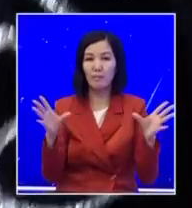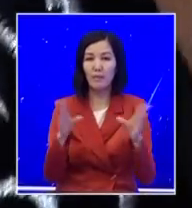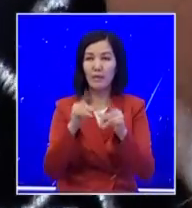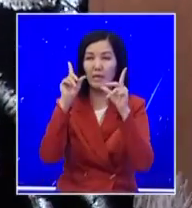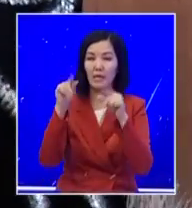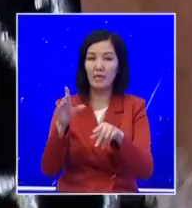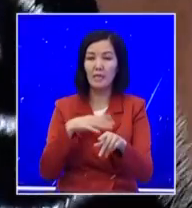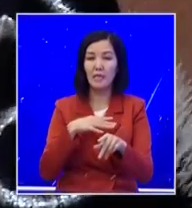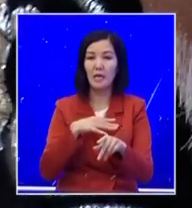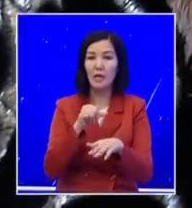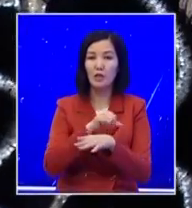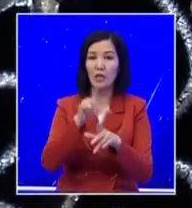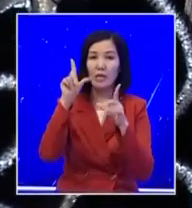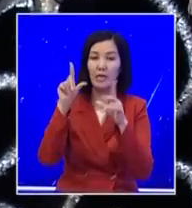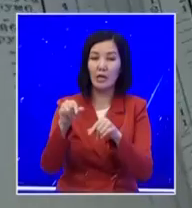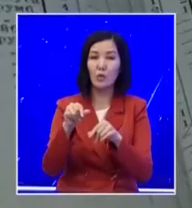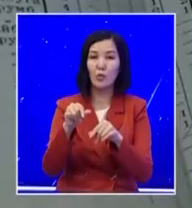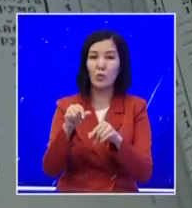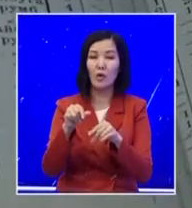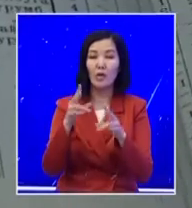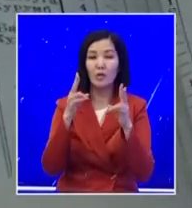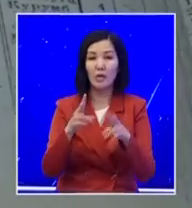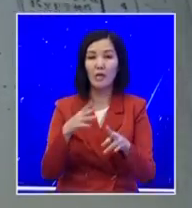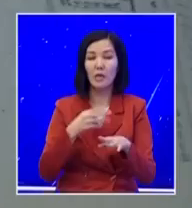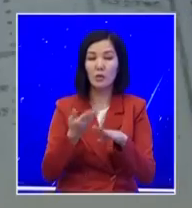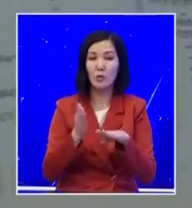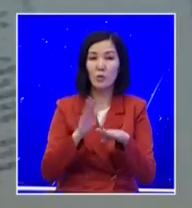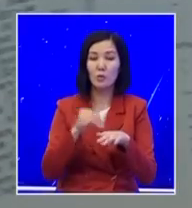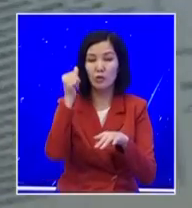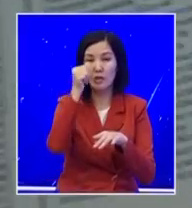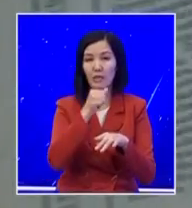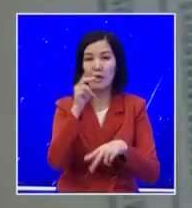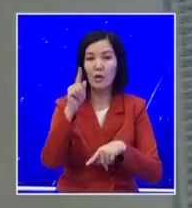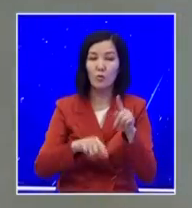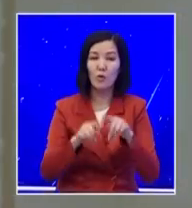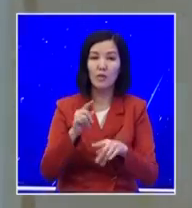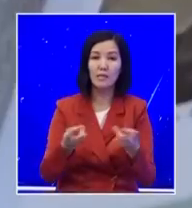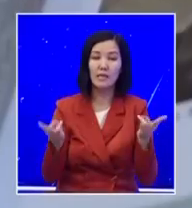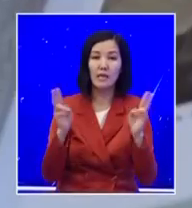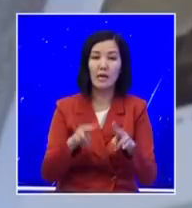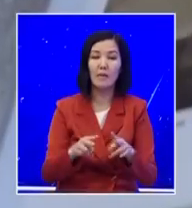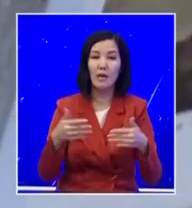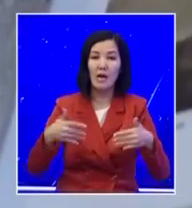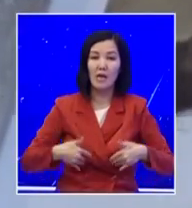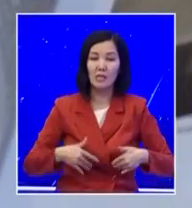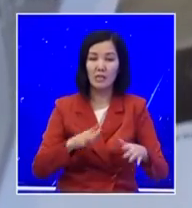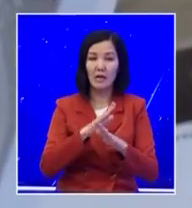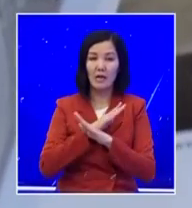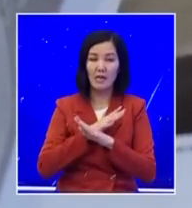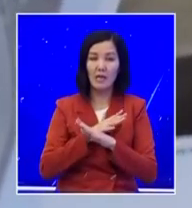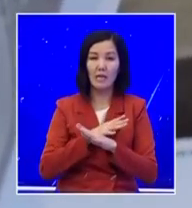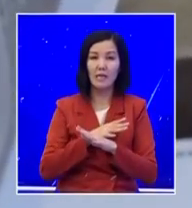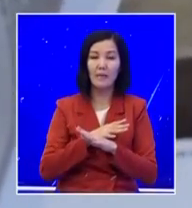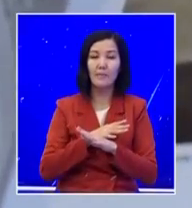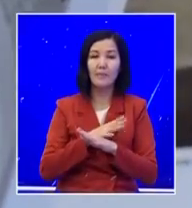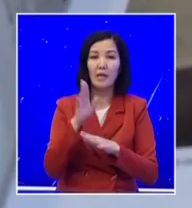шекара асу себебі осылай дейді ол. Сол жылдары Ғабдулла қарияның туған туыстары елде қалып аштықтан қырылады. Ал ата-анасы нәубет